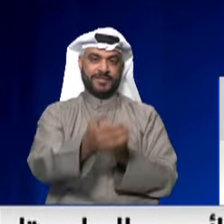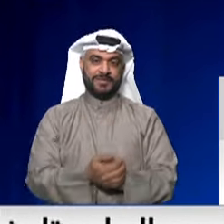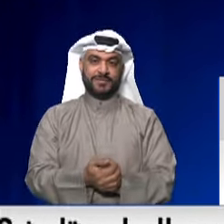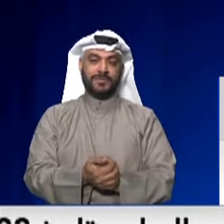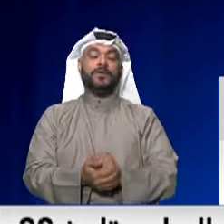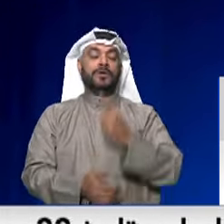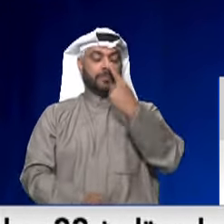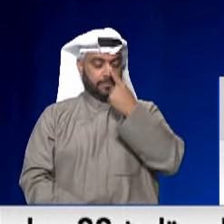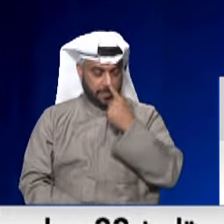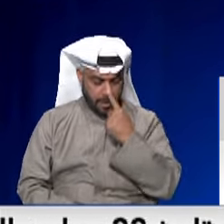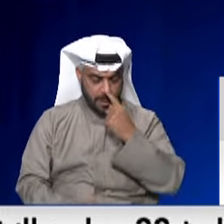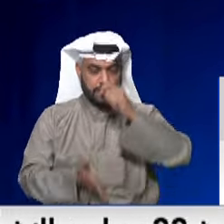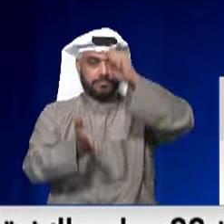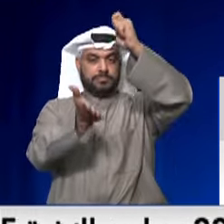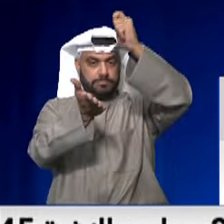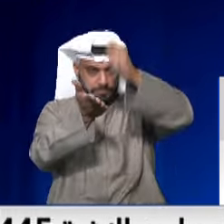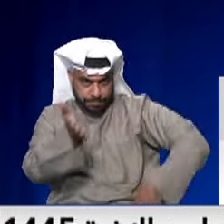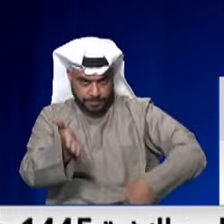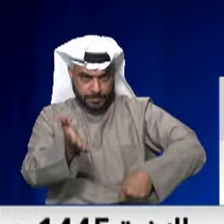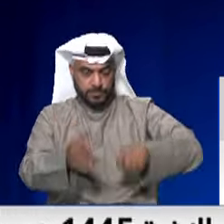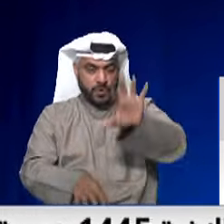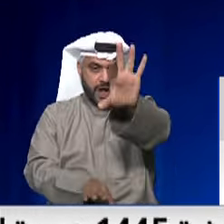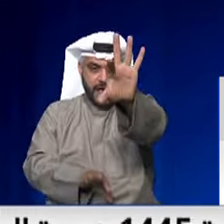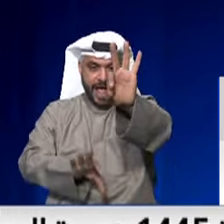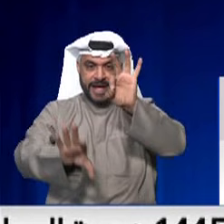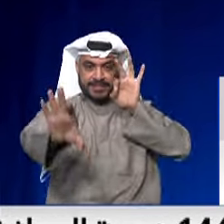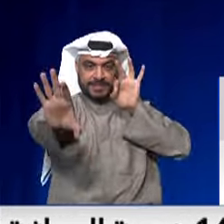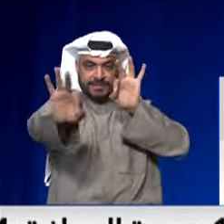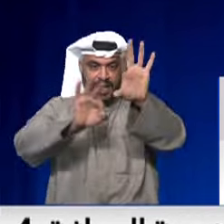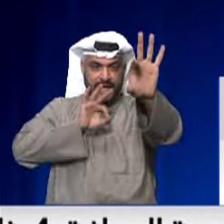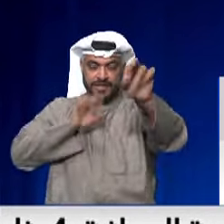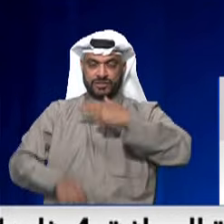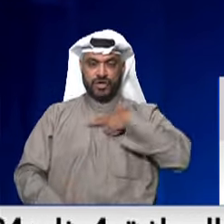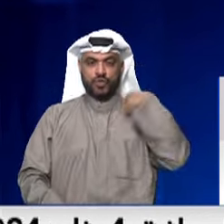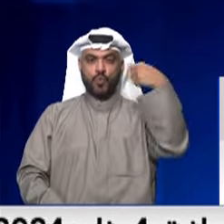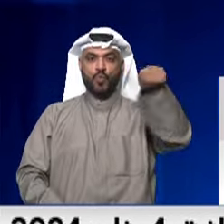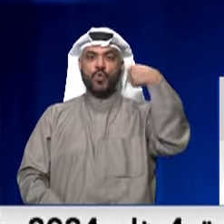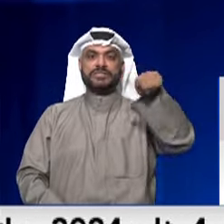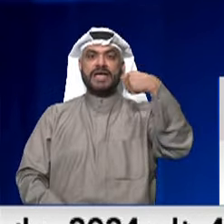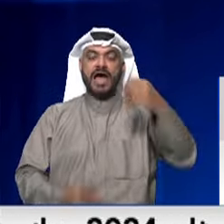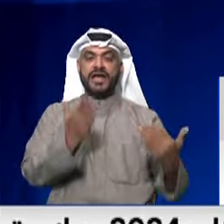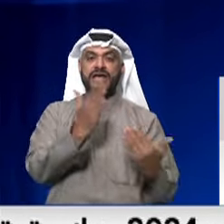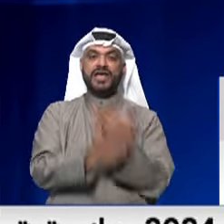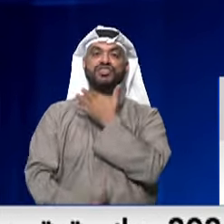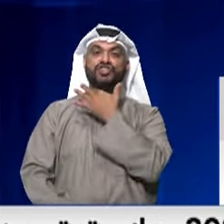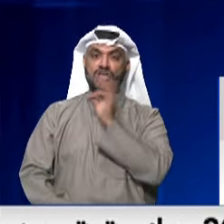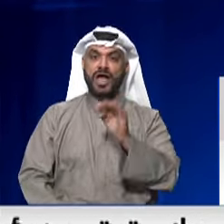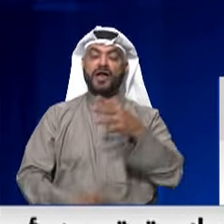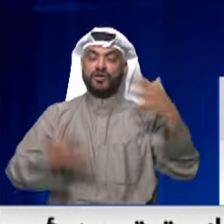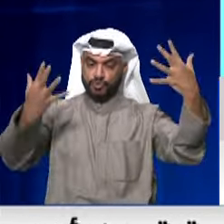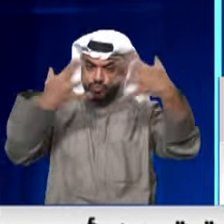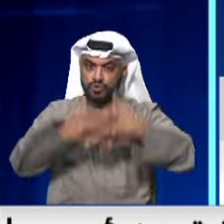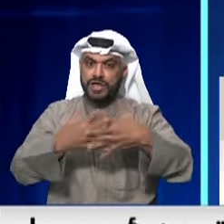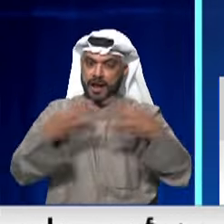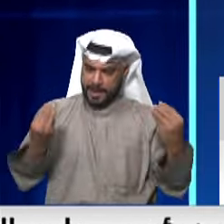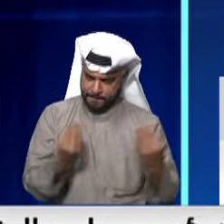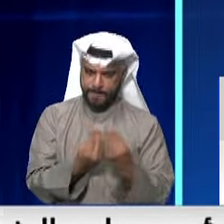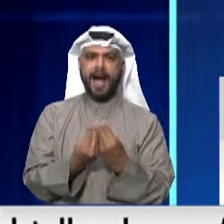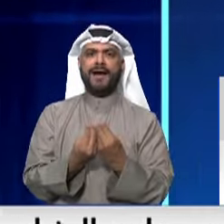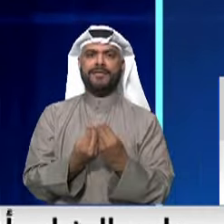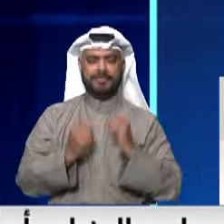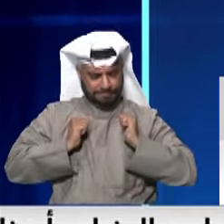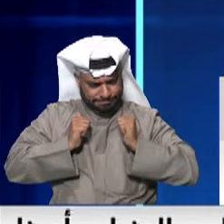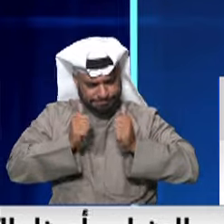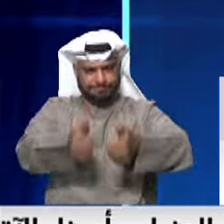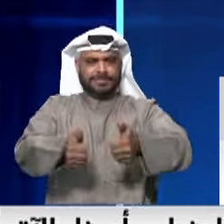وتنفيذا لأمركم السامي بترشيح أعضاء الوزارة الجديدة الذين سيشاركونني بكل عزم وجهد أداء